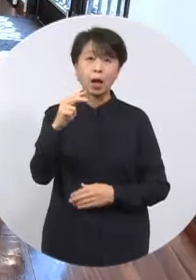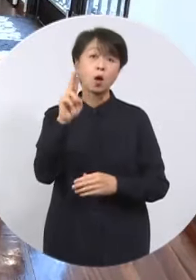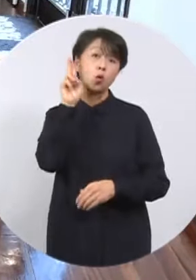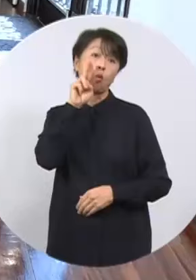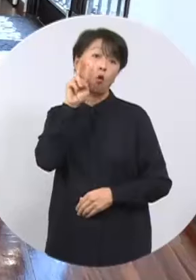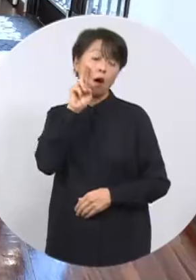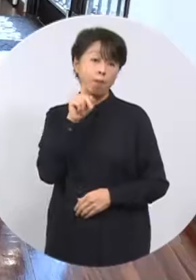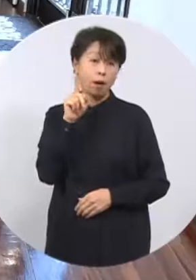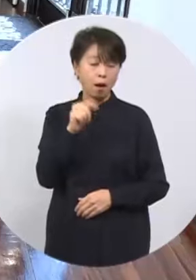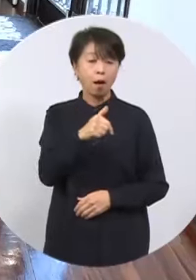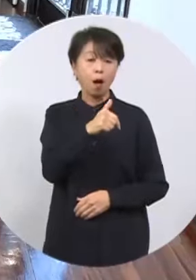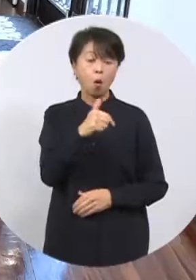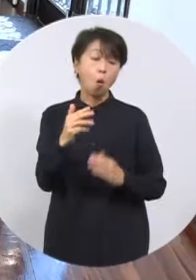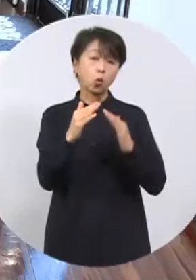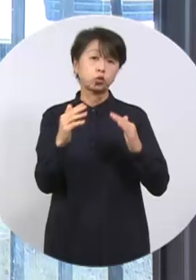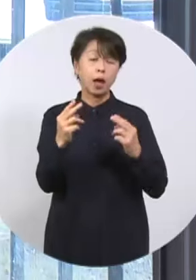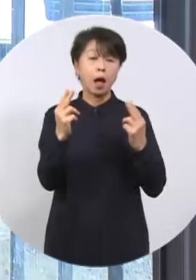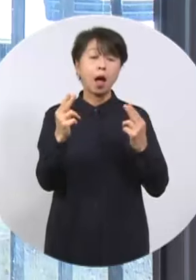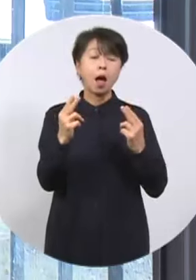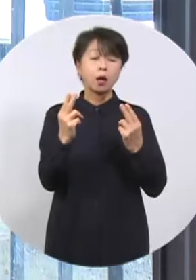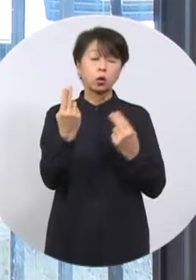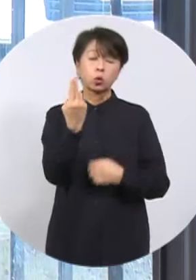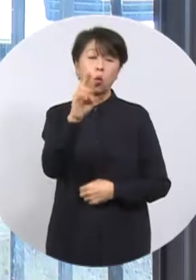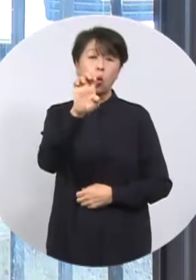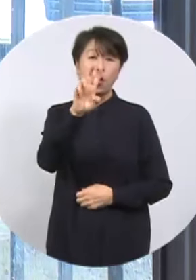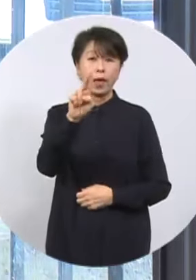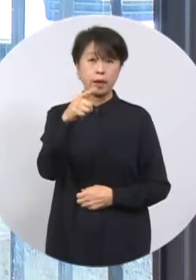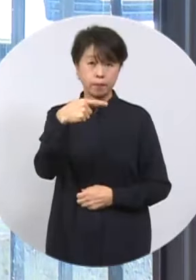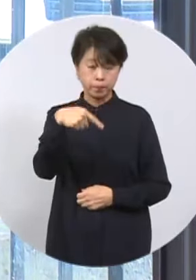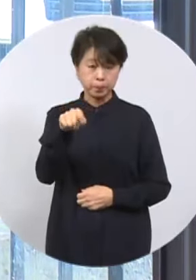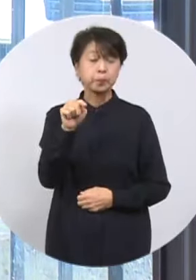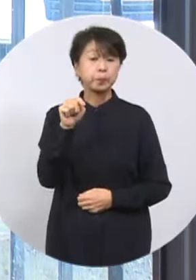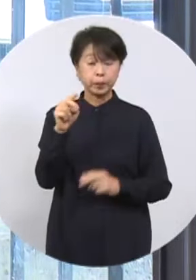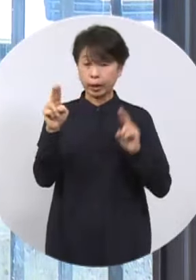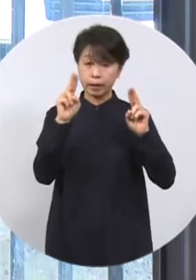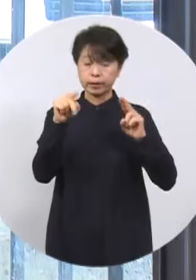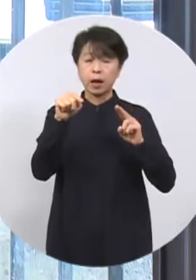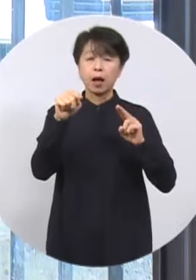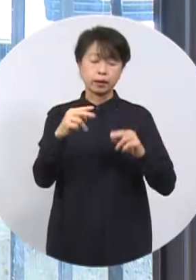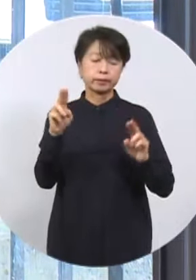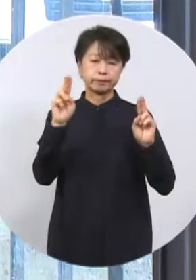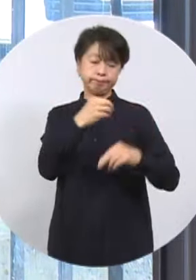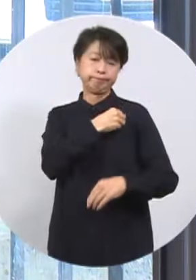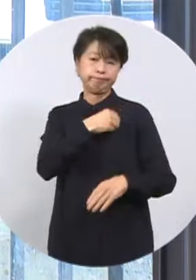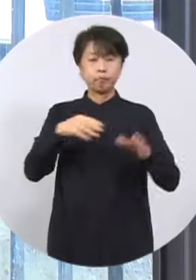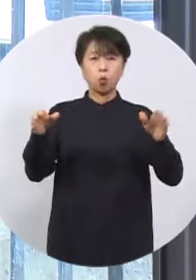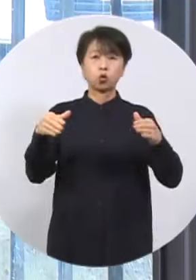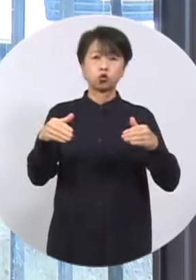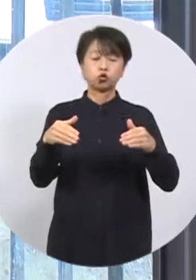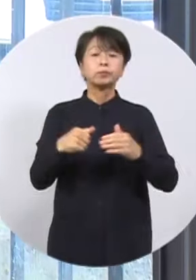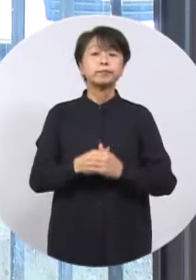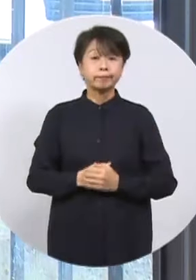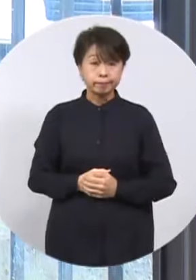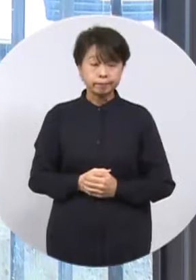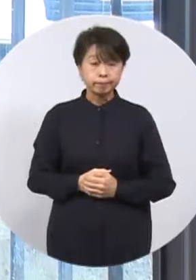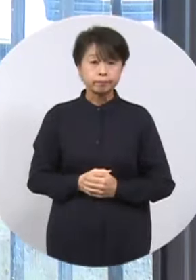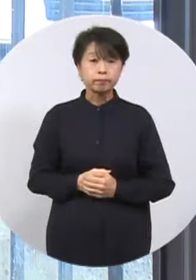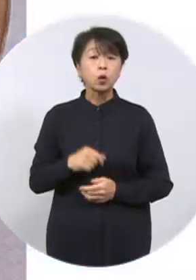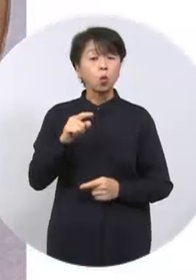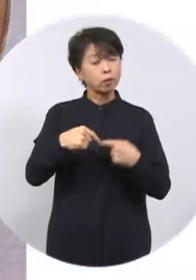あった大倉陶園という会社、そこが、募集がありまして、そこで大倉陶園に入